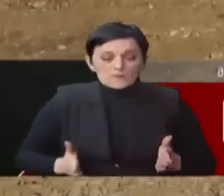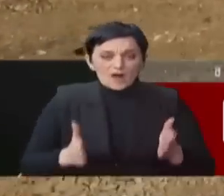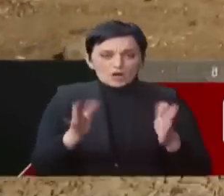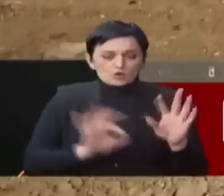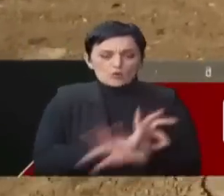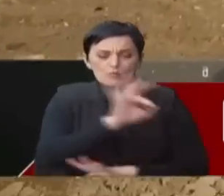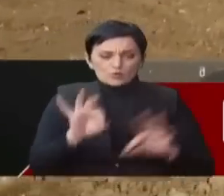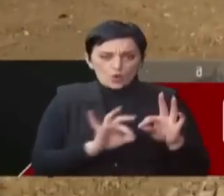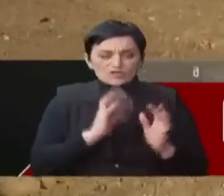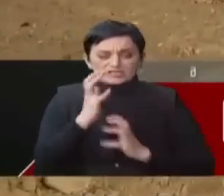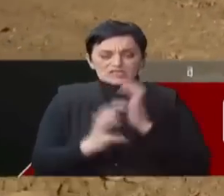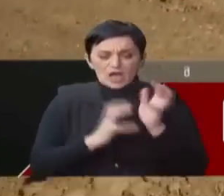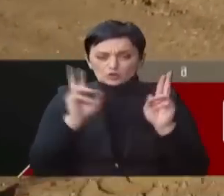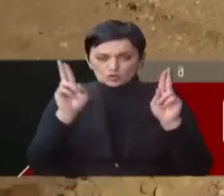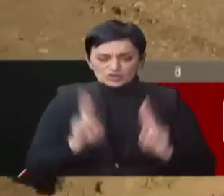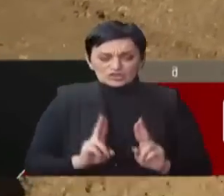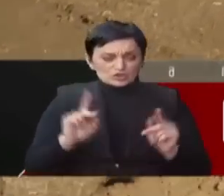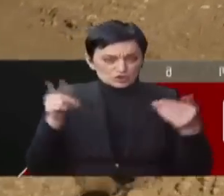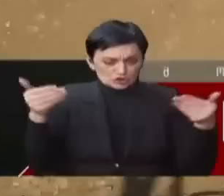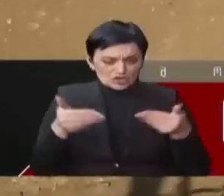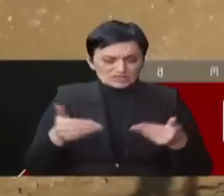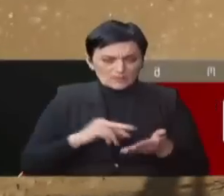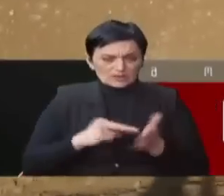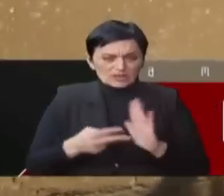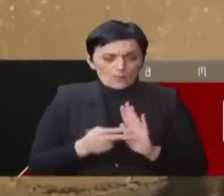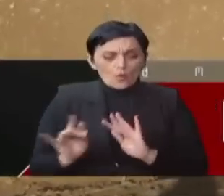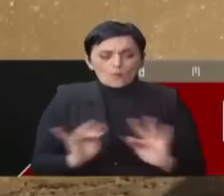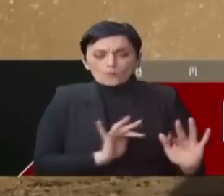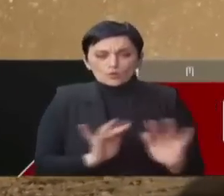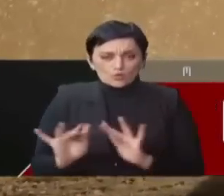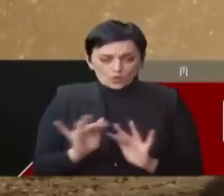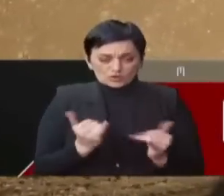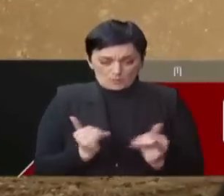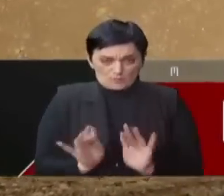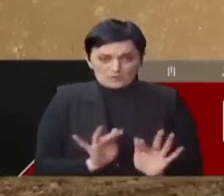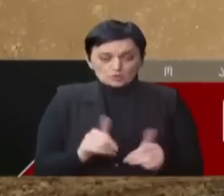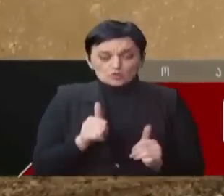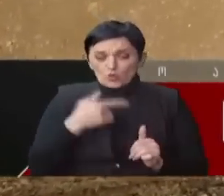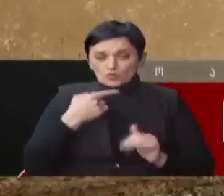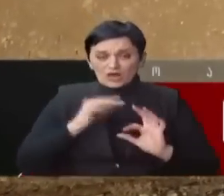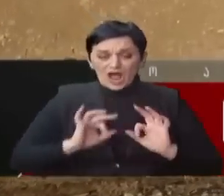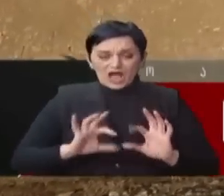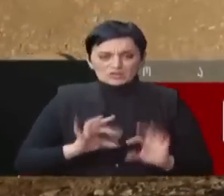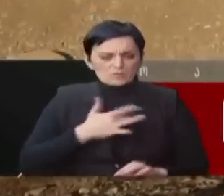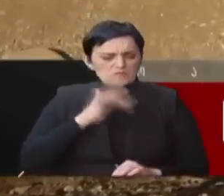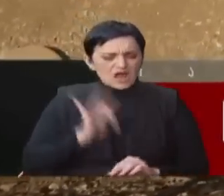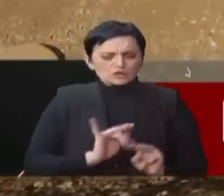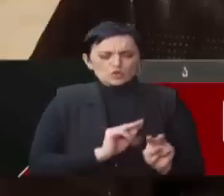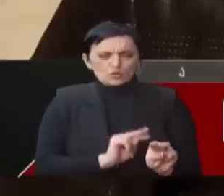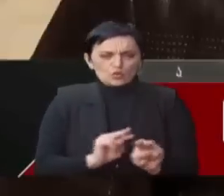პროექტირება საერთაშორისო სტანდარტების შესაბამისად დაიგეგმა. Პროცედურების მიმდინარეობა კი, როგორც აცხადებენ, მკაცრად